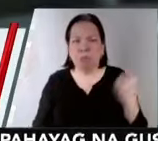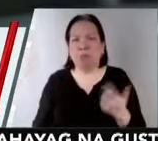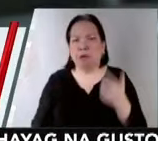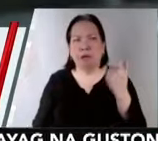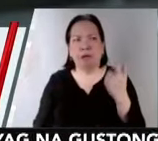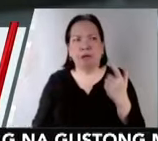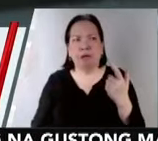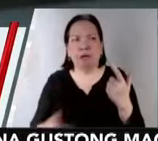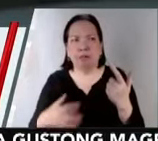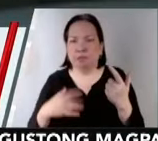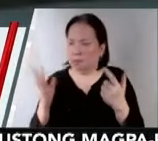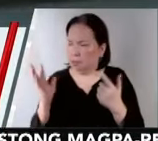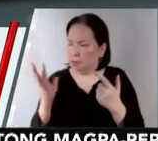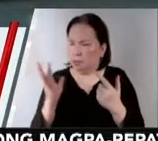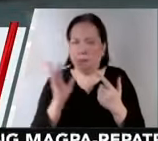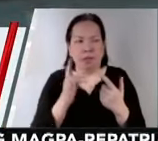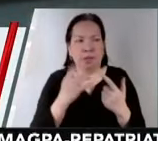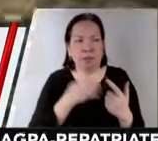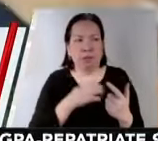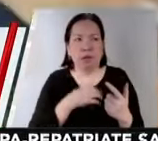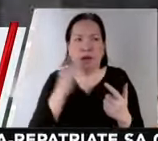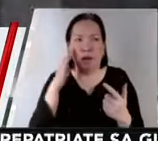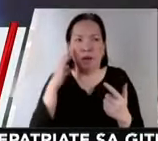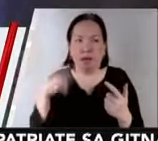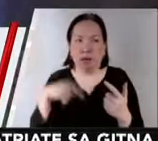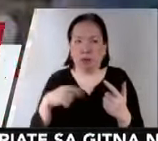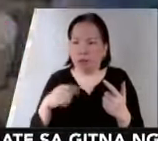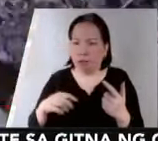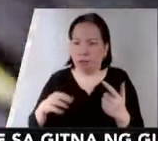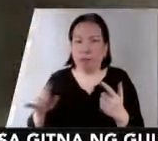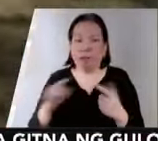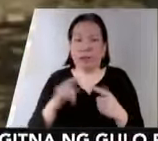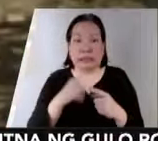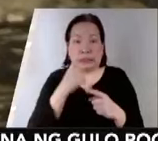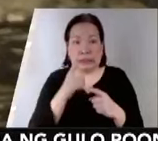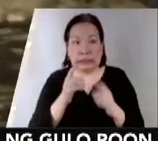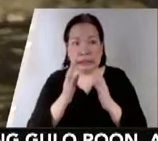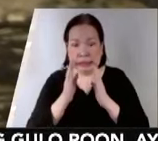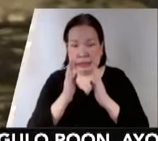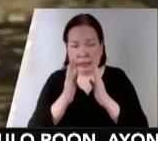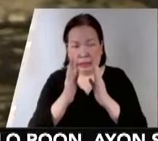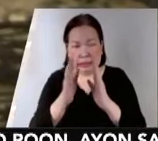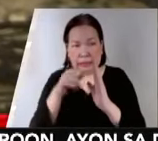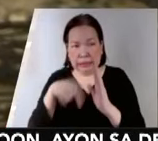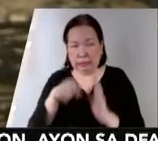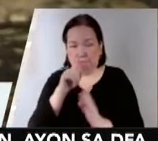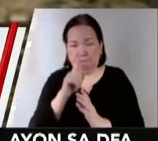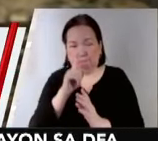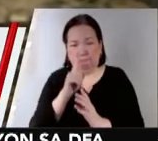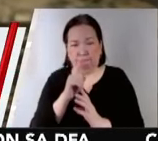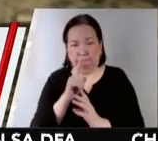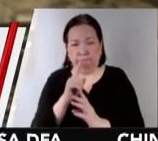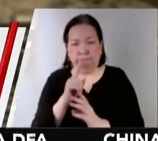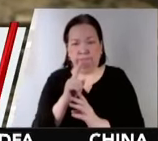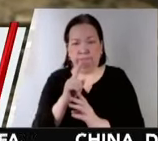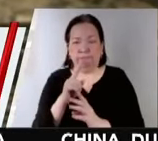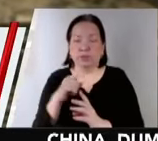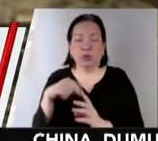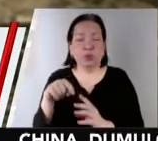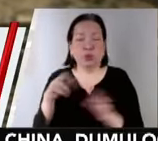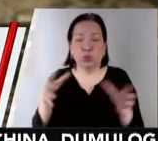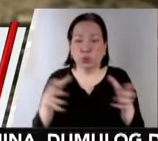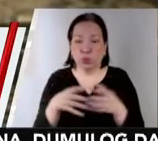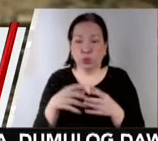marami. Marami kaming nagro-robbing. Sa iskinitang ito sa Block 15, Puro 4, Lupang Arenda, Barangay Santa Ana, Taytay,